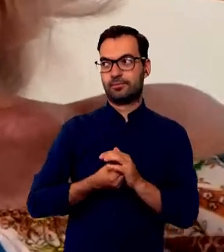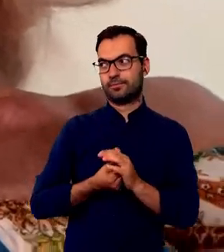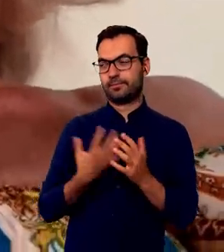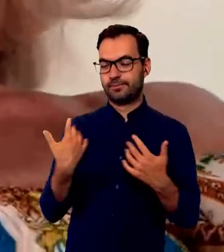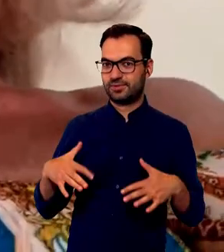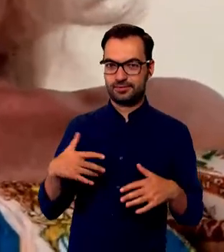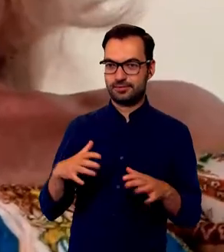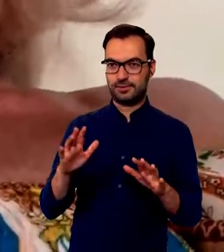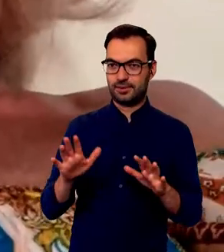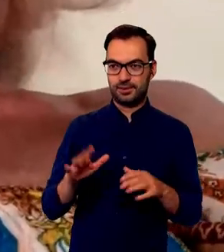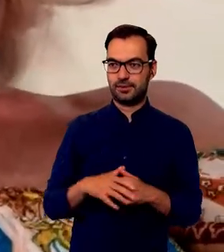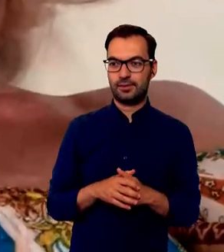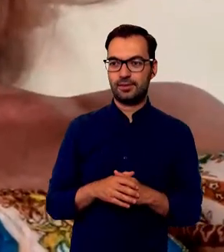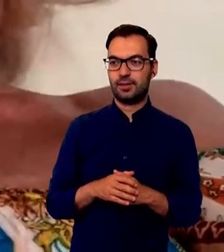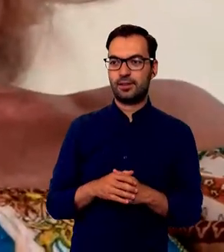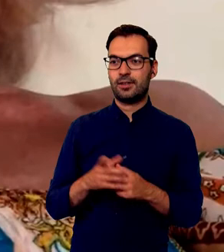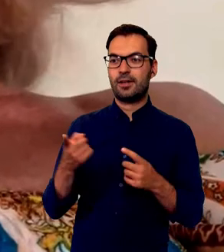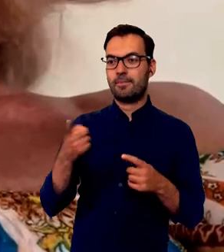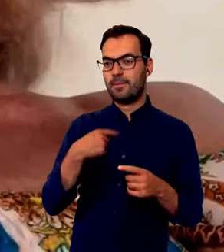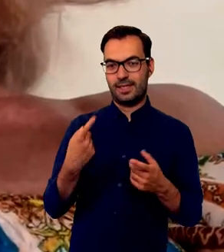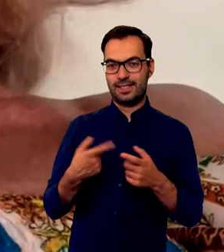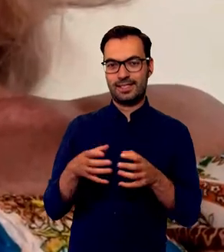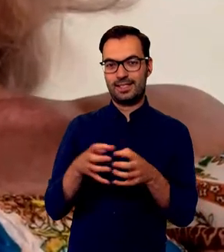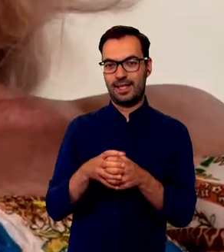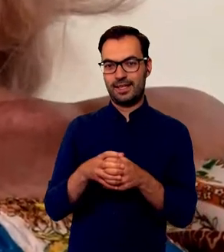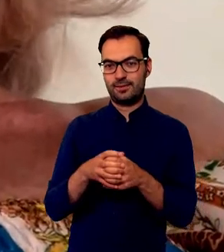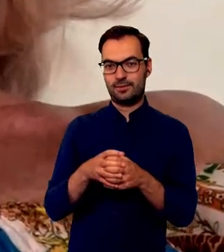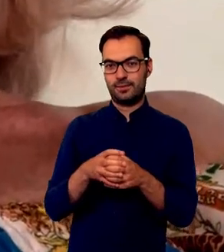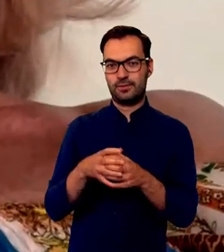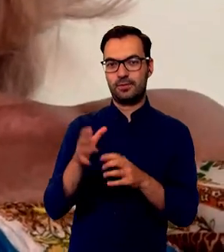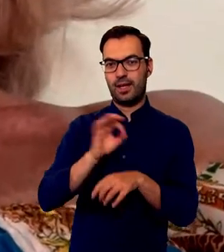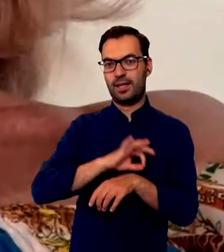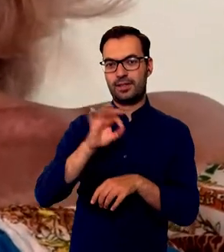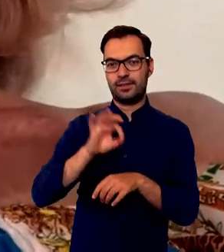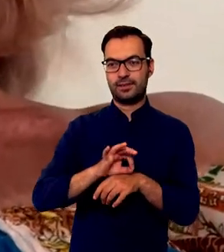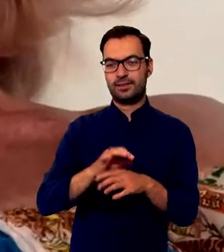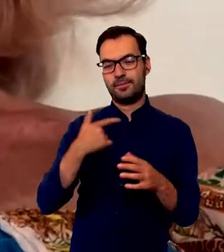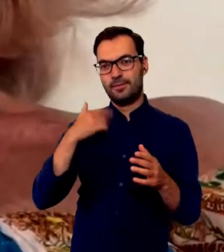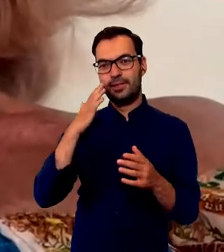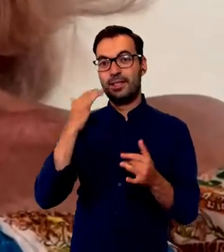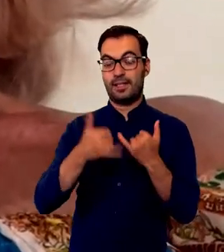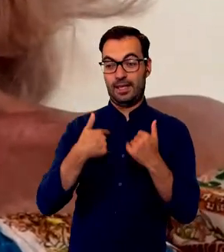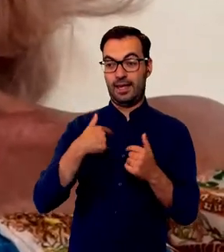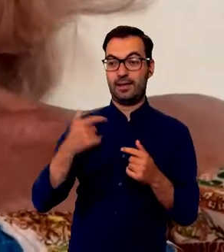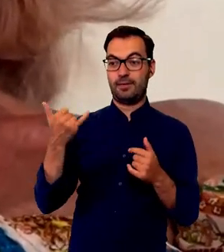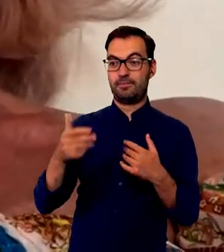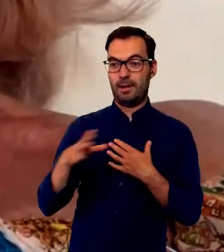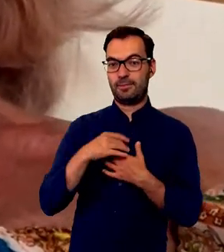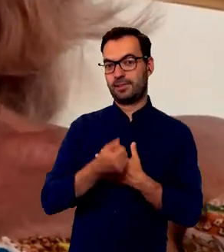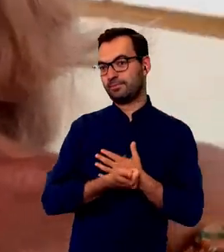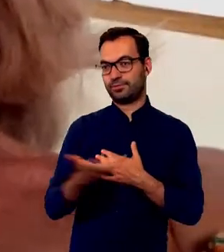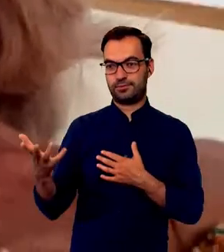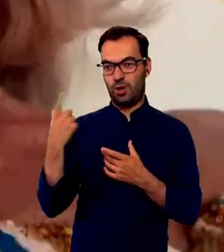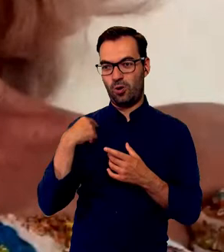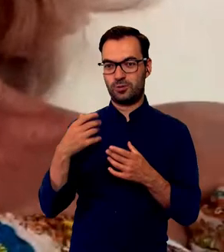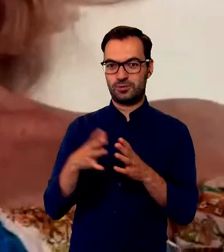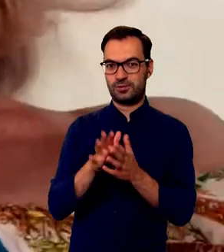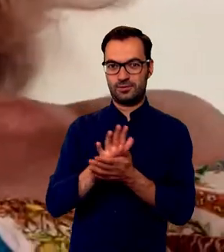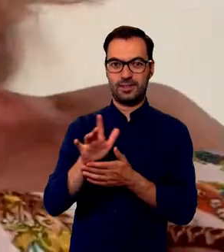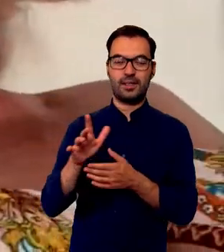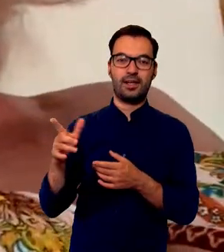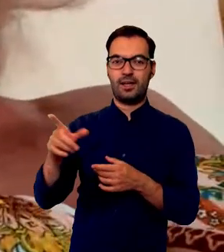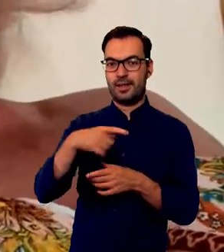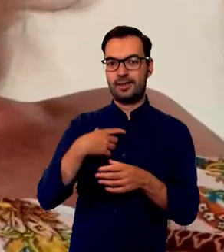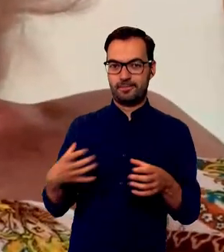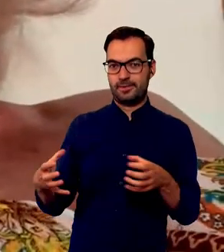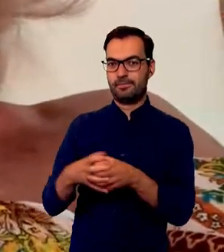rzeczy i raczej z ekipą mieszkaliśmy, a ja wychodzę z założenia, że jak przyjeżdża ze mną kilkanaście osób, to ja śpię tam,